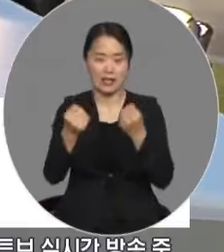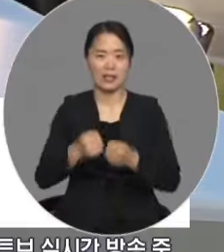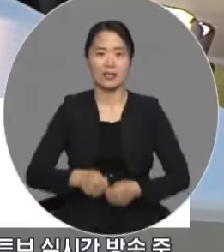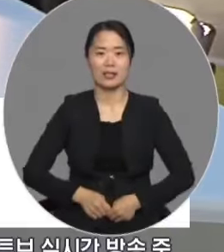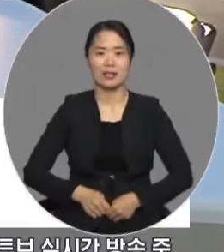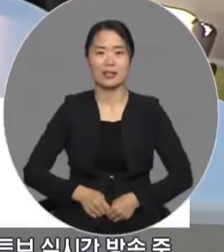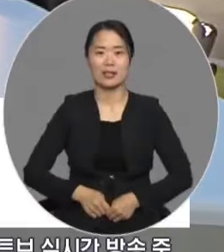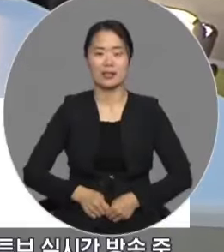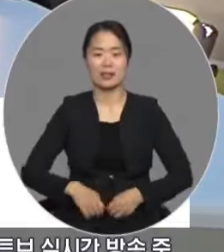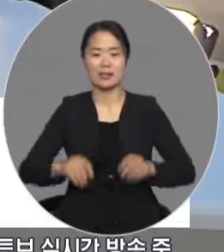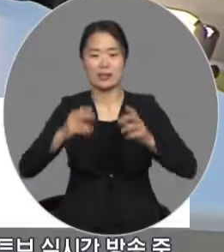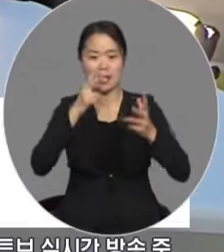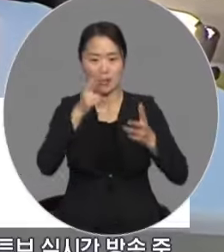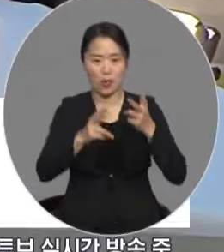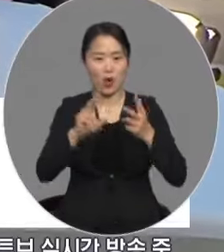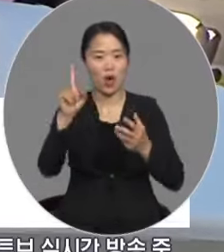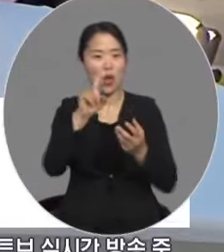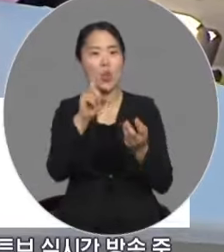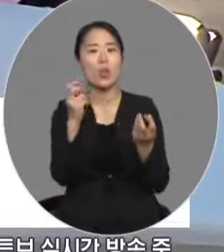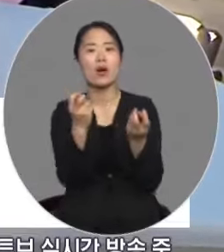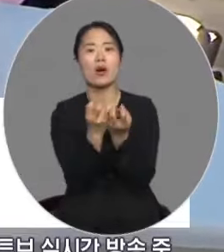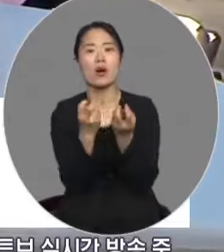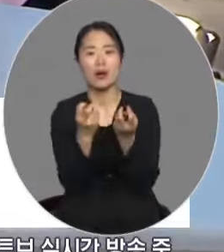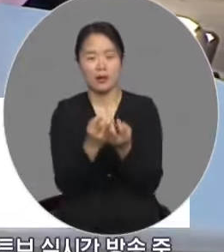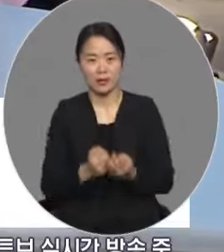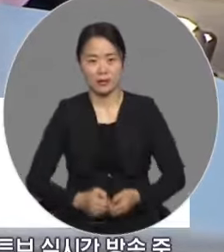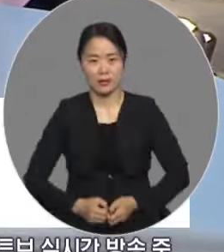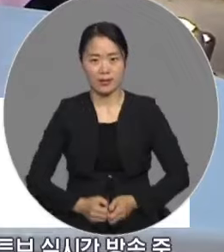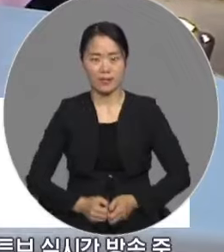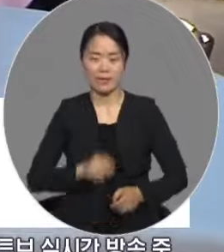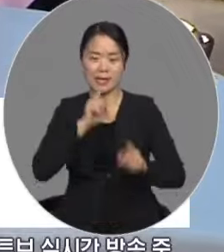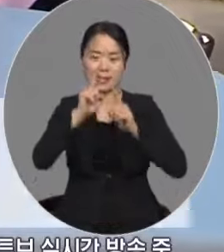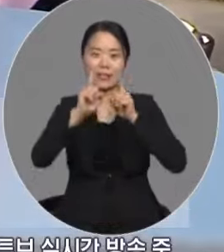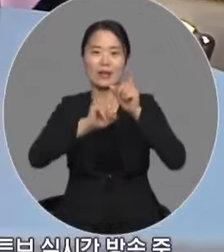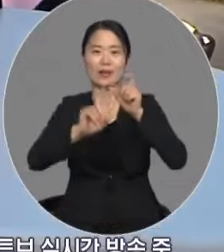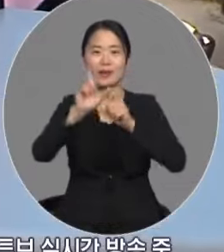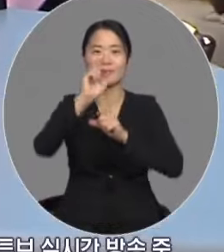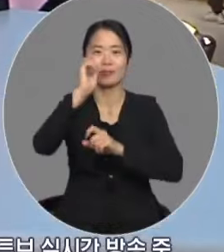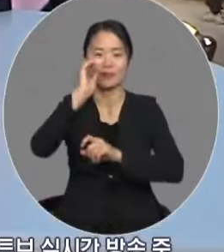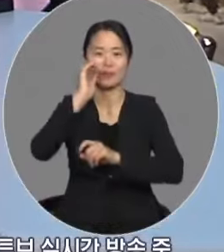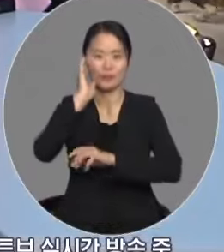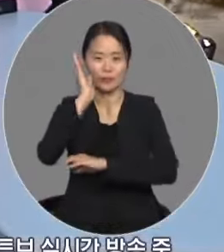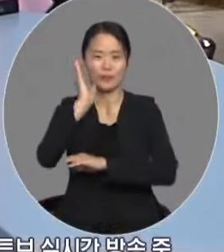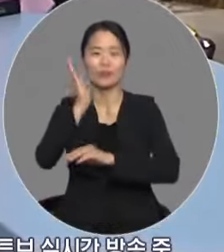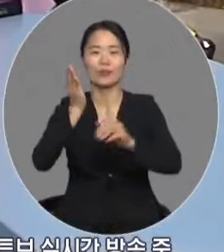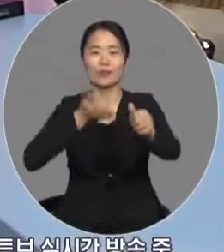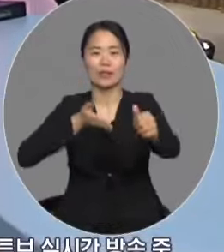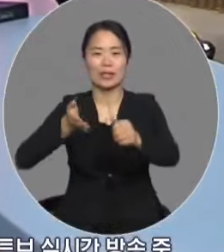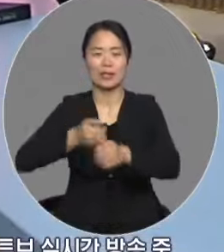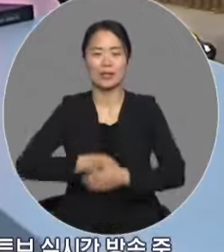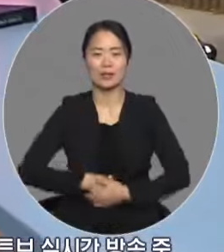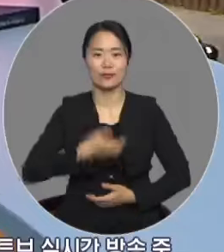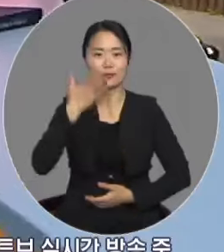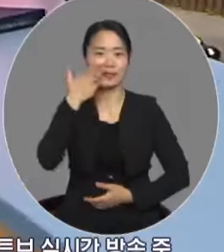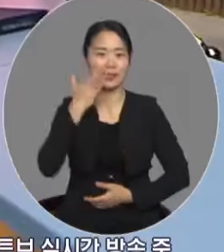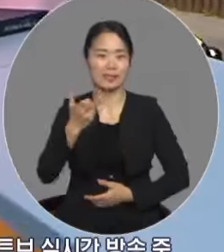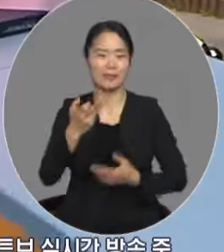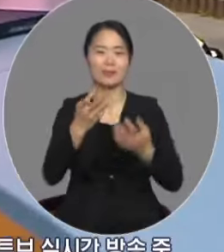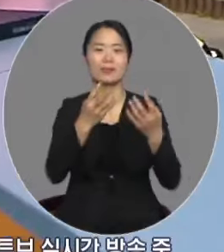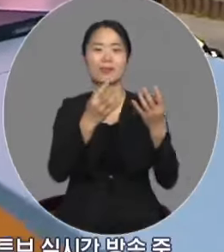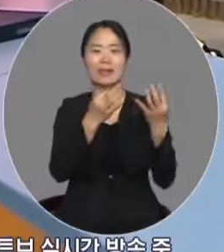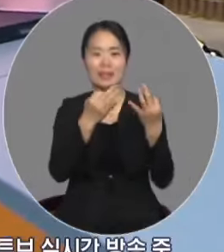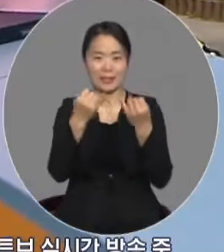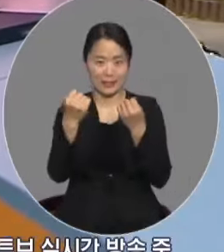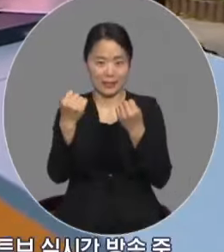사업, 좀 앞으로 어떤 사업을 펼치실 건지도 덧붙여 주십시오. 우리 울산 같은 경우에는 뭐 마른 부자